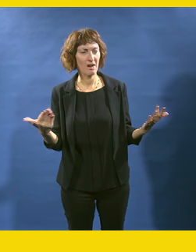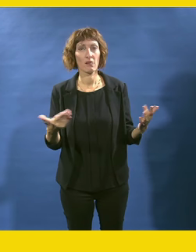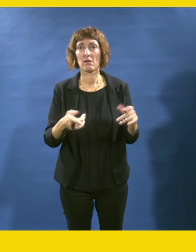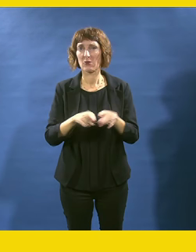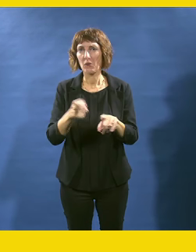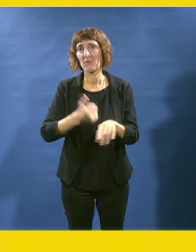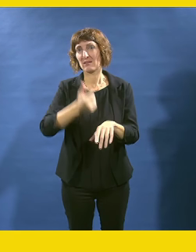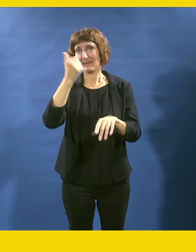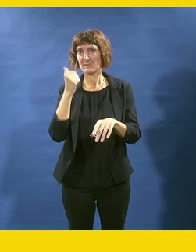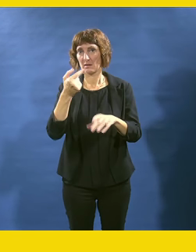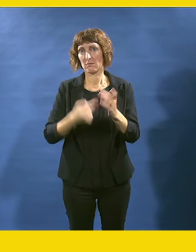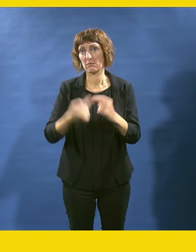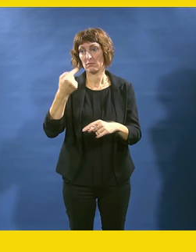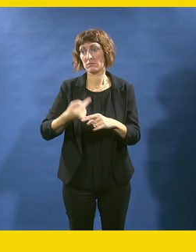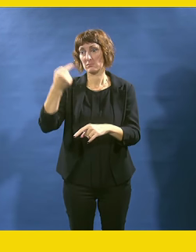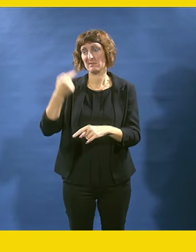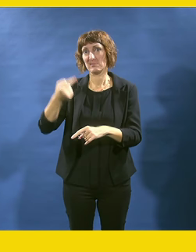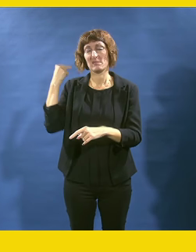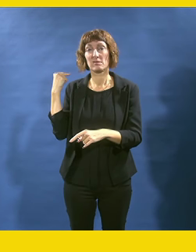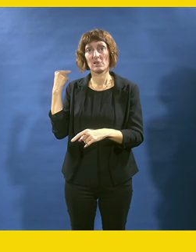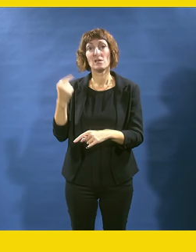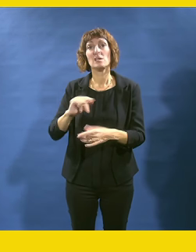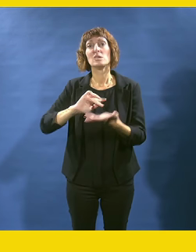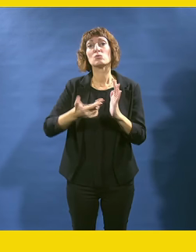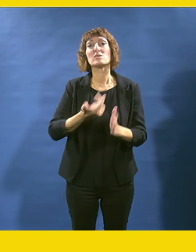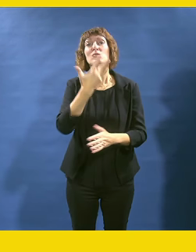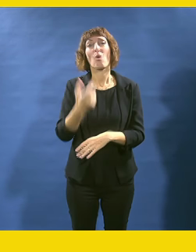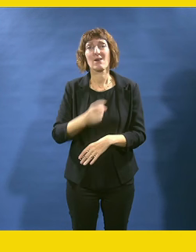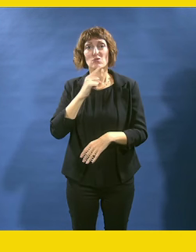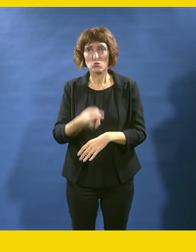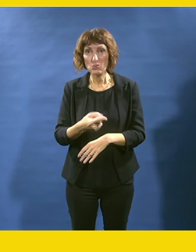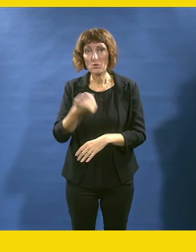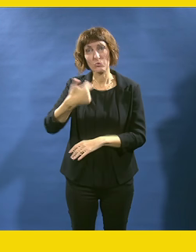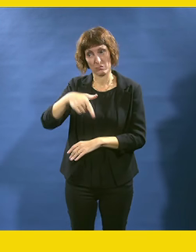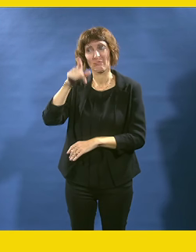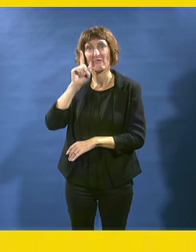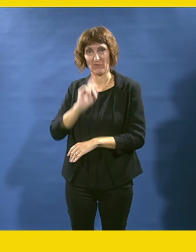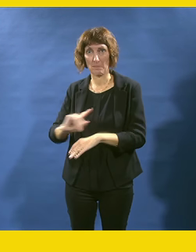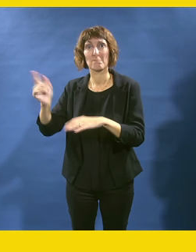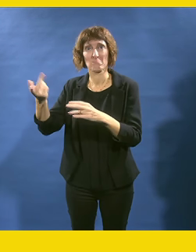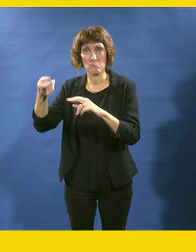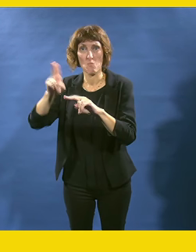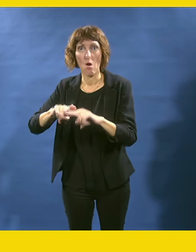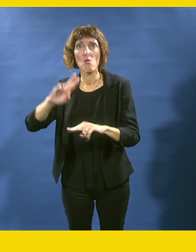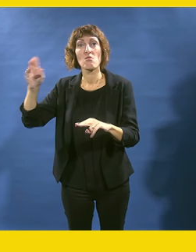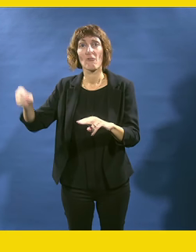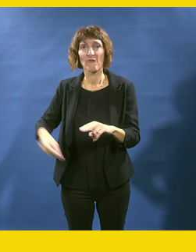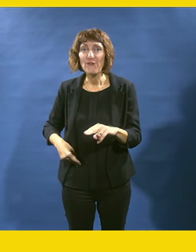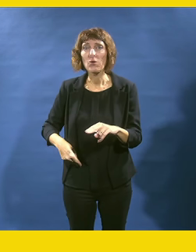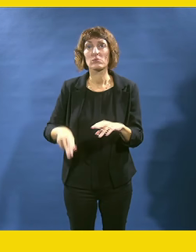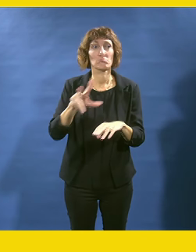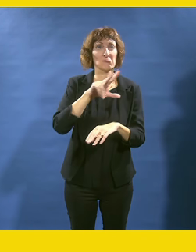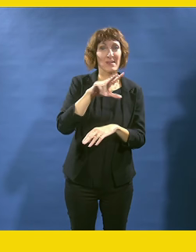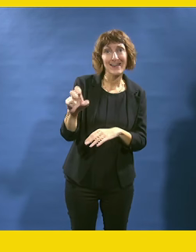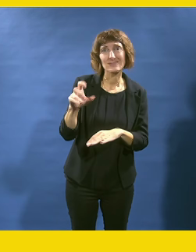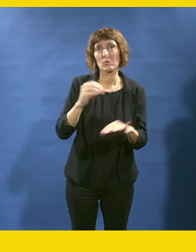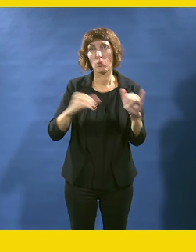d'avant. Une femme meurt tous les 3 jours dans ce pays, tuée par son compagnon ou son ex-compagnon.